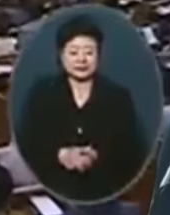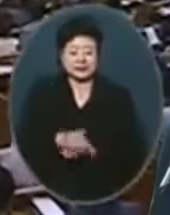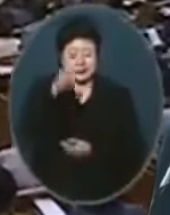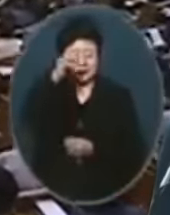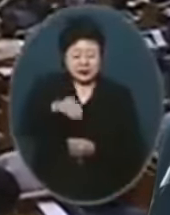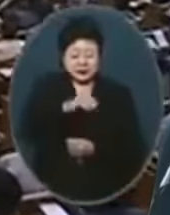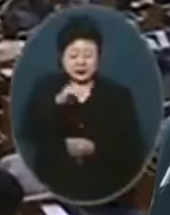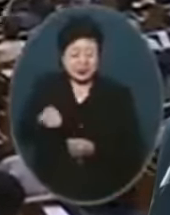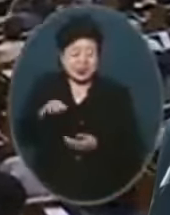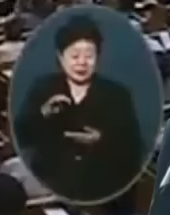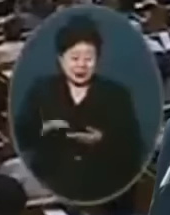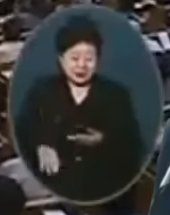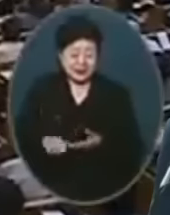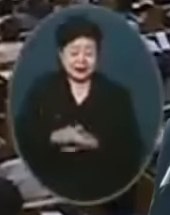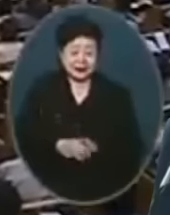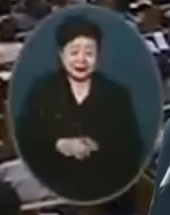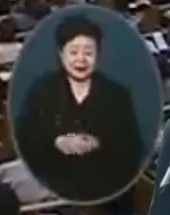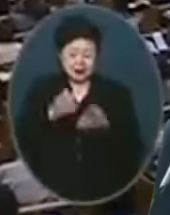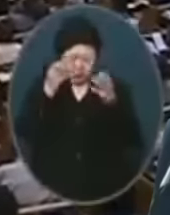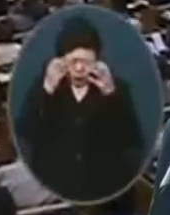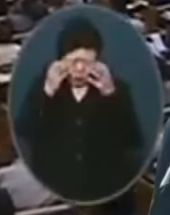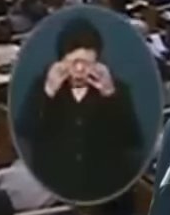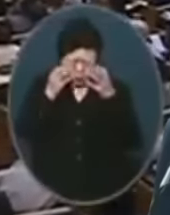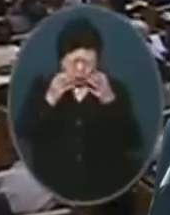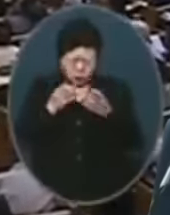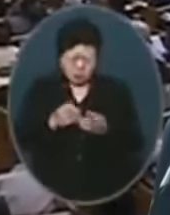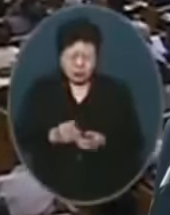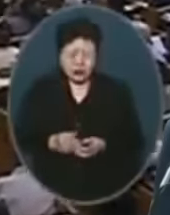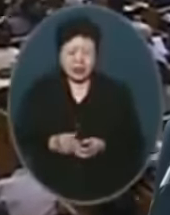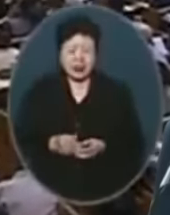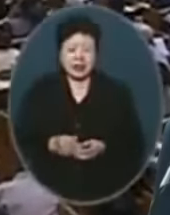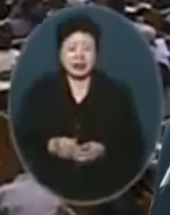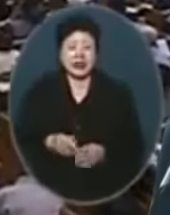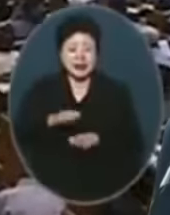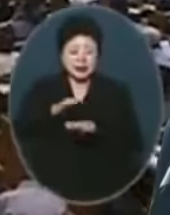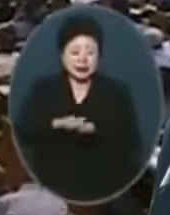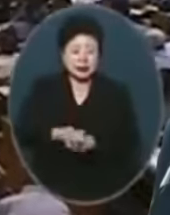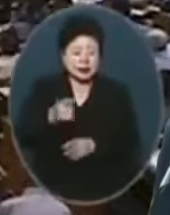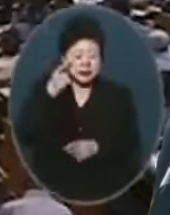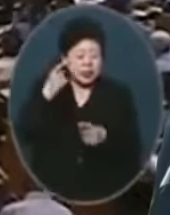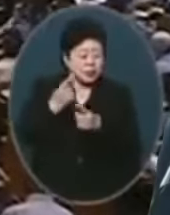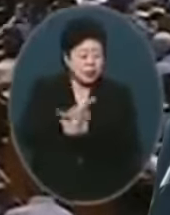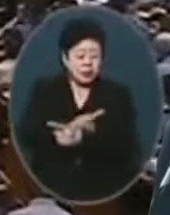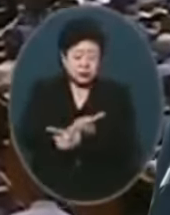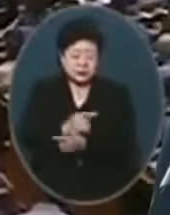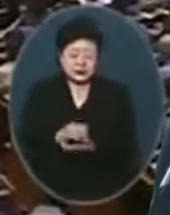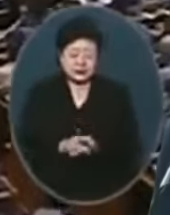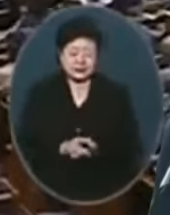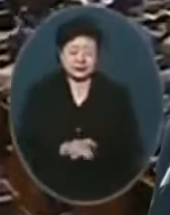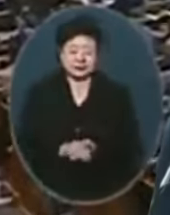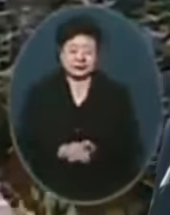십자가 밑에 고통을 다 내려놓아야 돼. 생각이 바꾸어지지 않습니까?